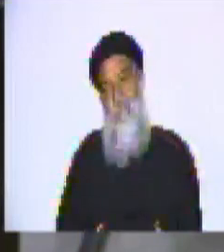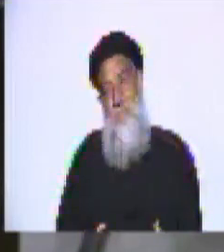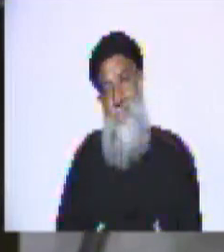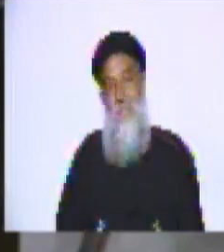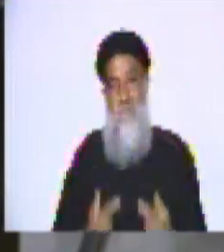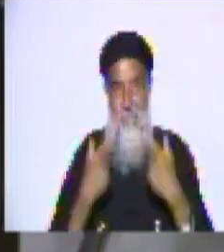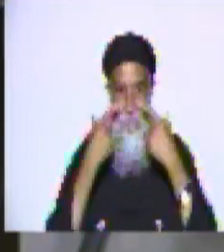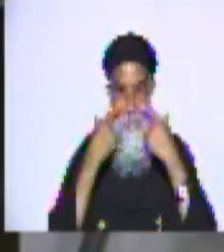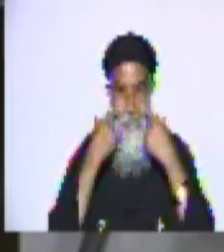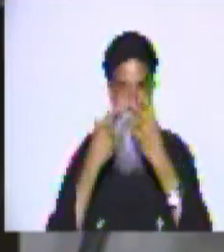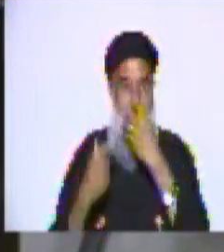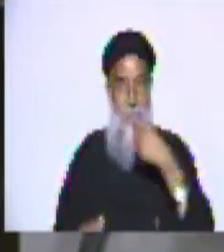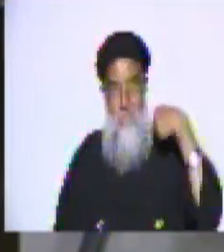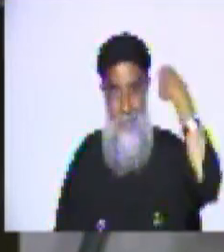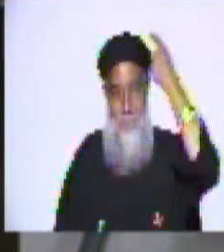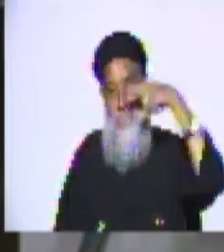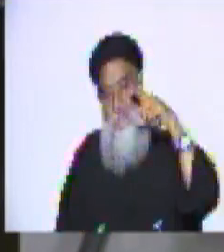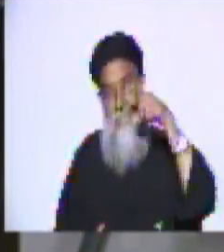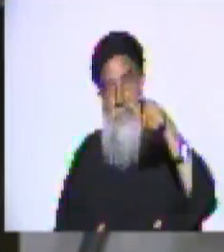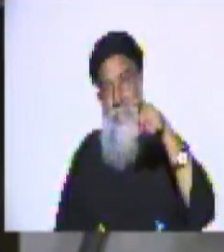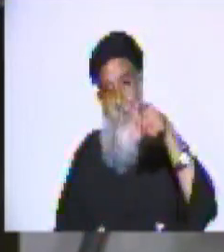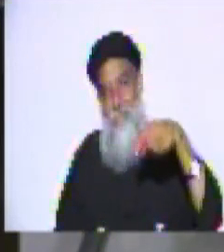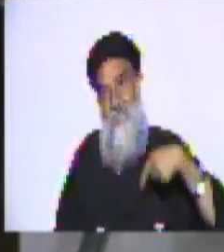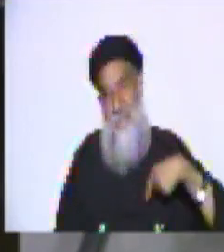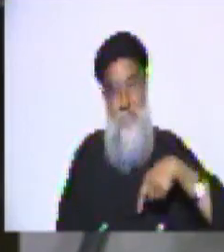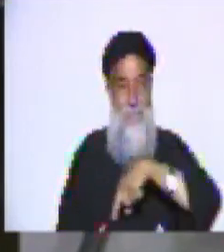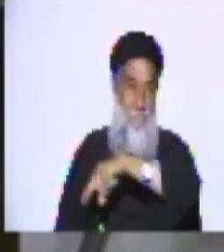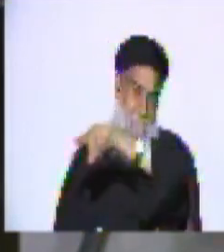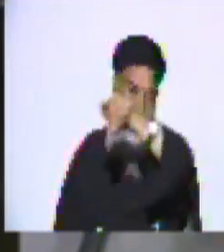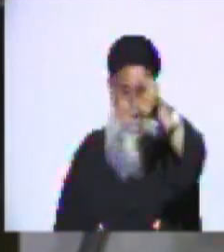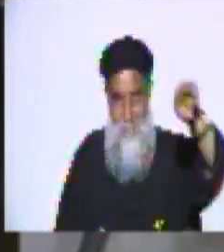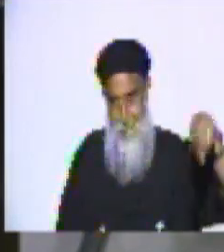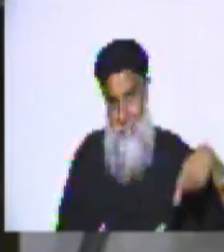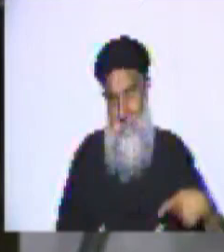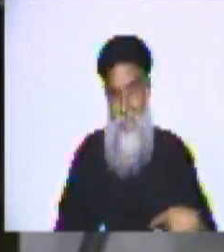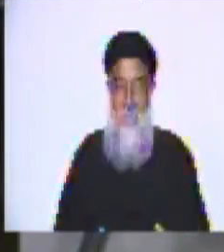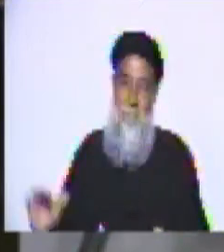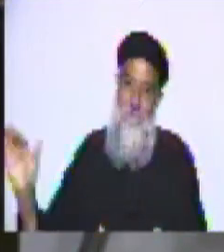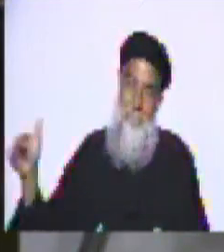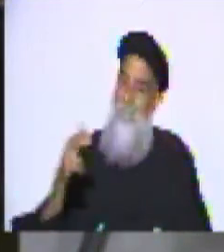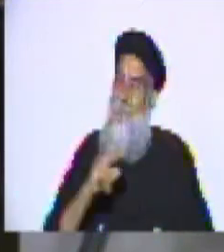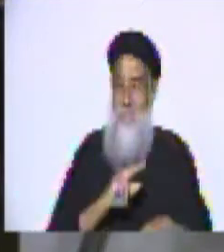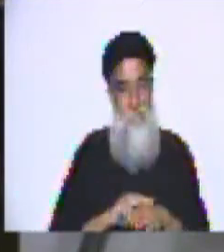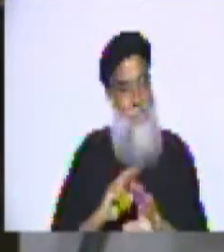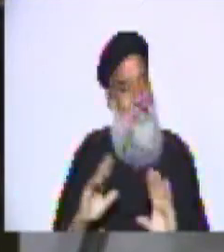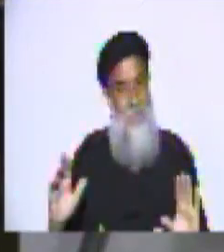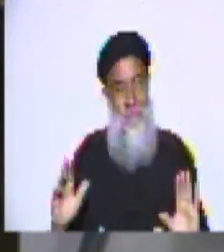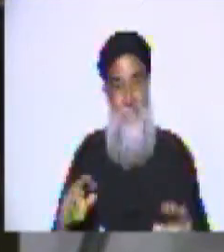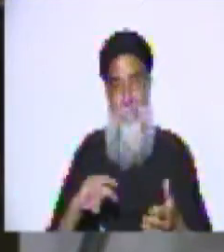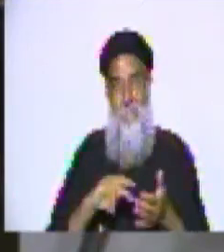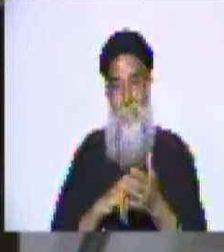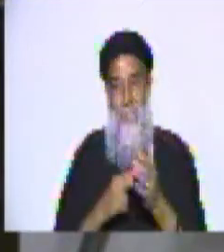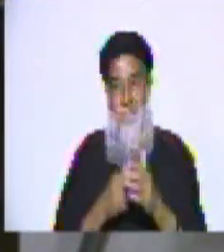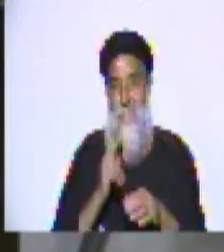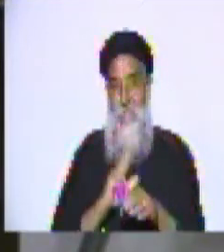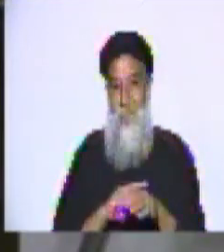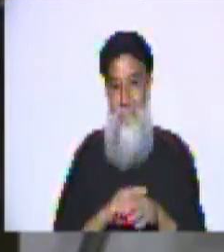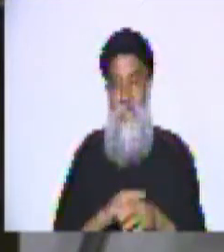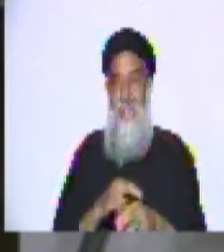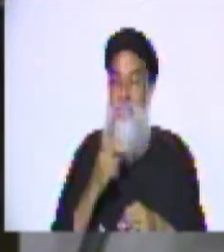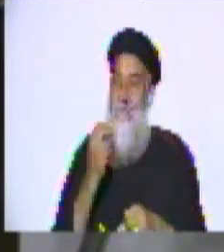ورأى الروح القدس ونحن ألا يثقل على الراجعين، لكن يمتنعوا عن